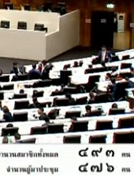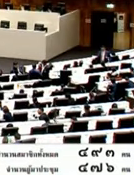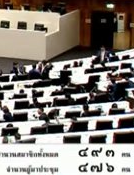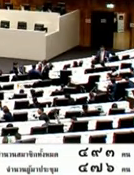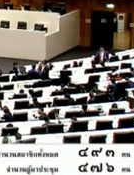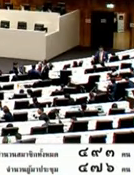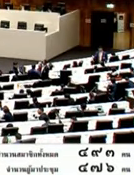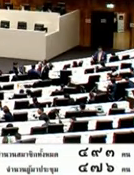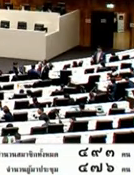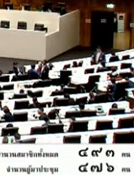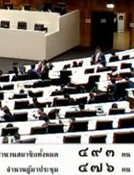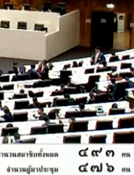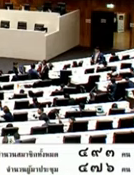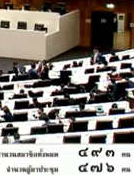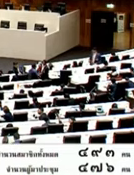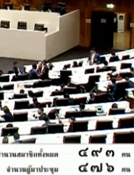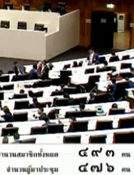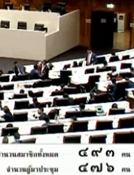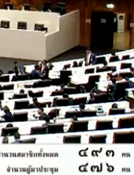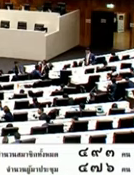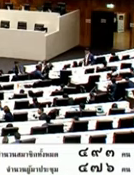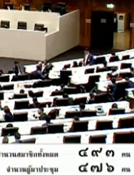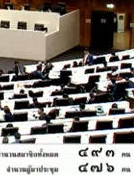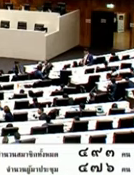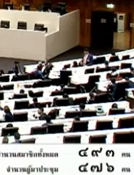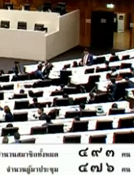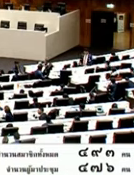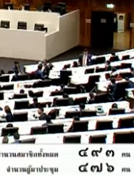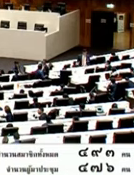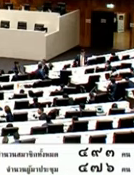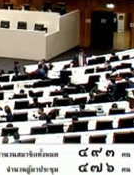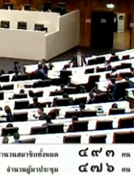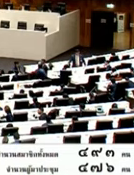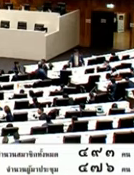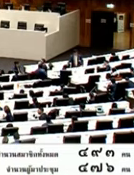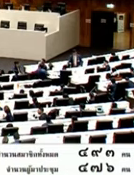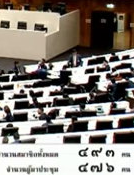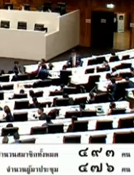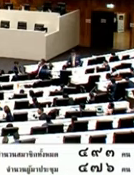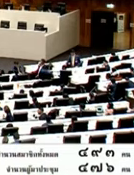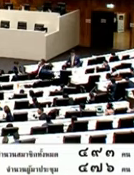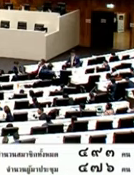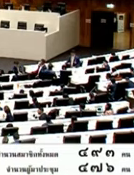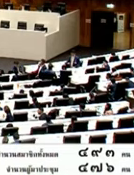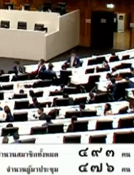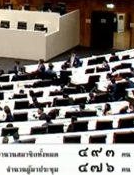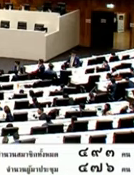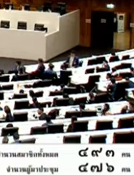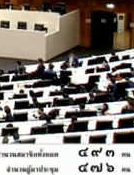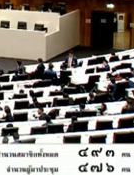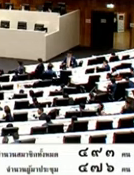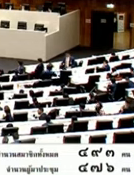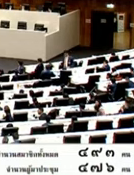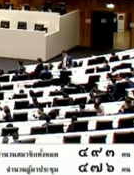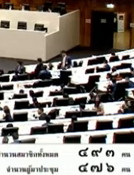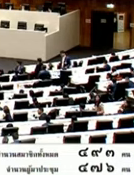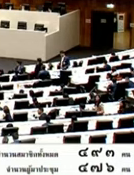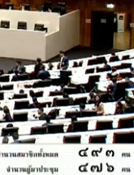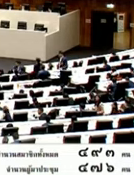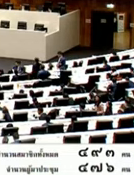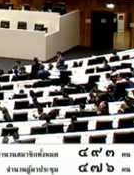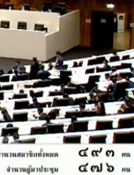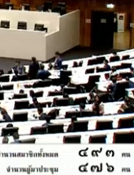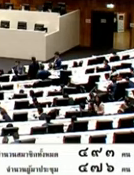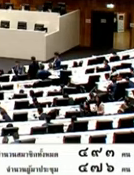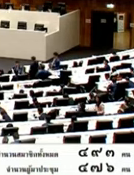ครับ ครับกดบัตรแสดงตนด้วยนะครับเมื่อม